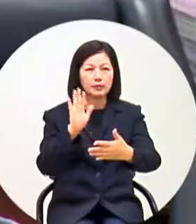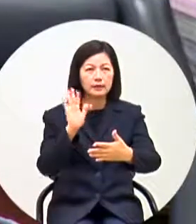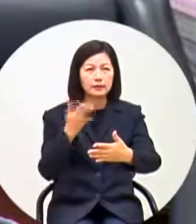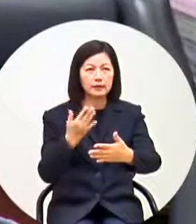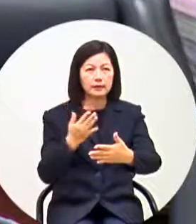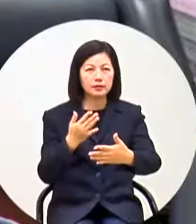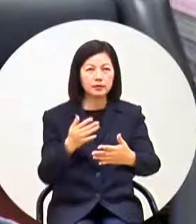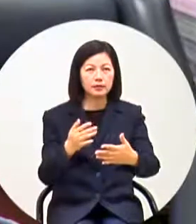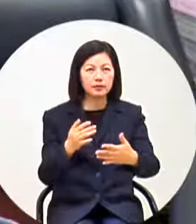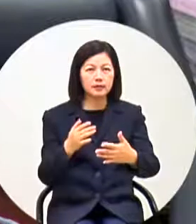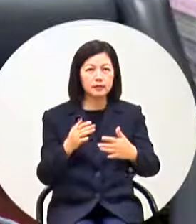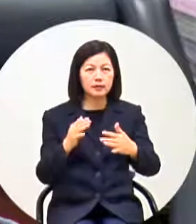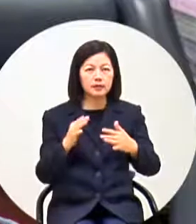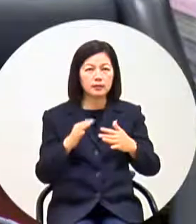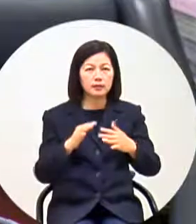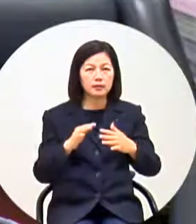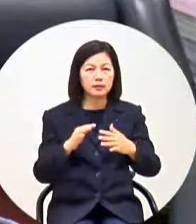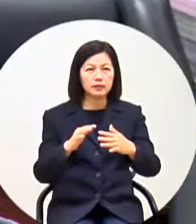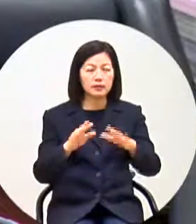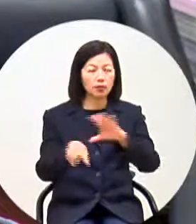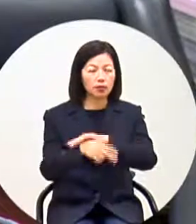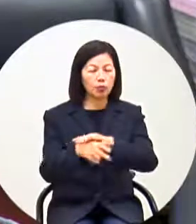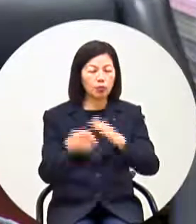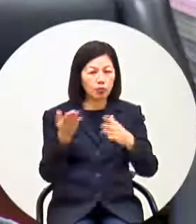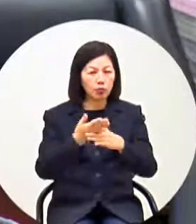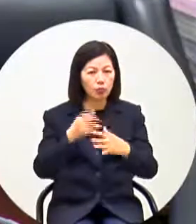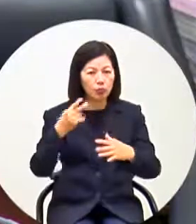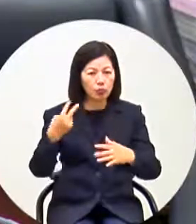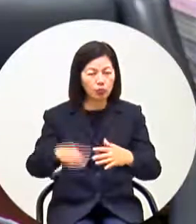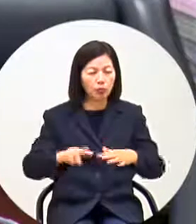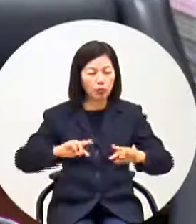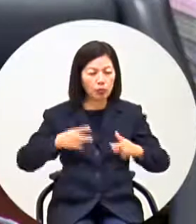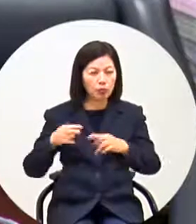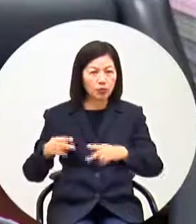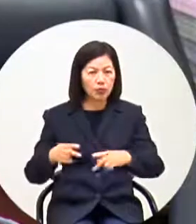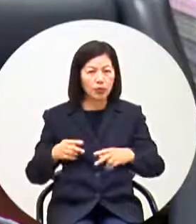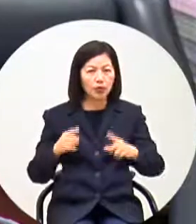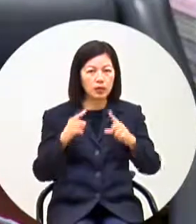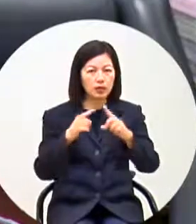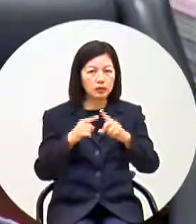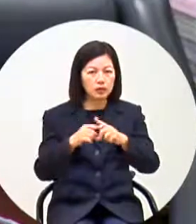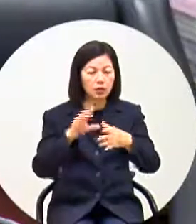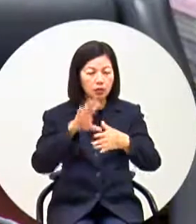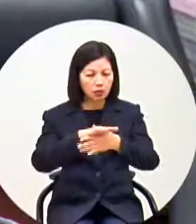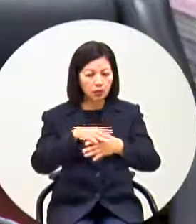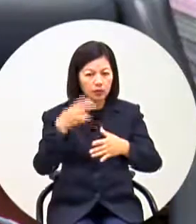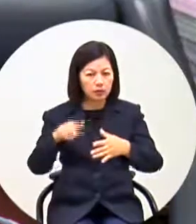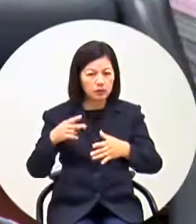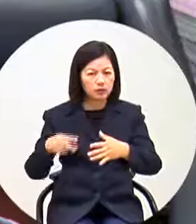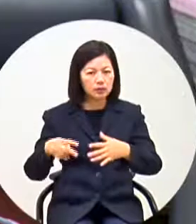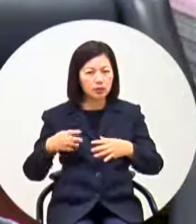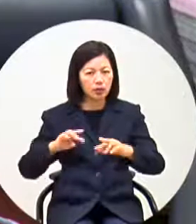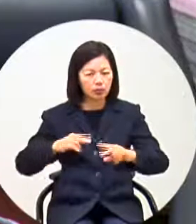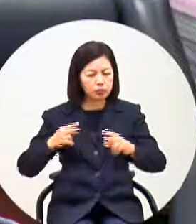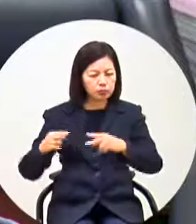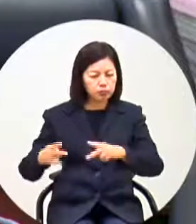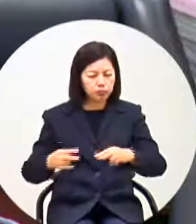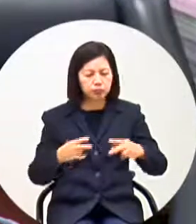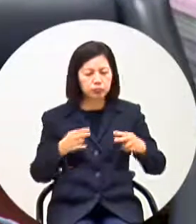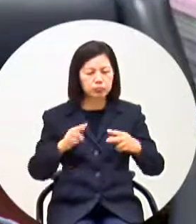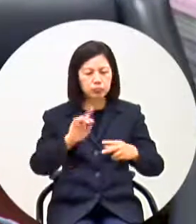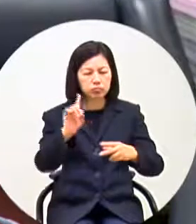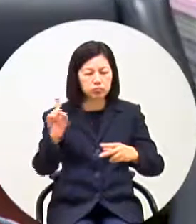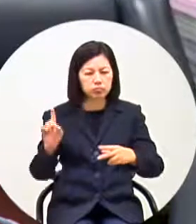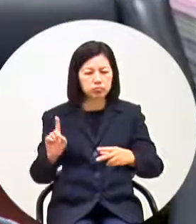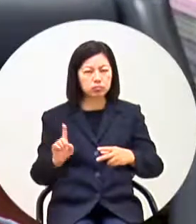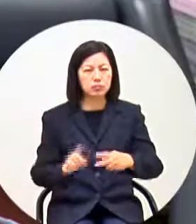整，还有人文重塑，我觉得 好像